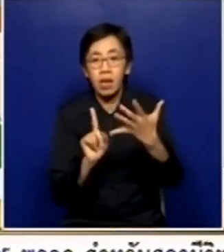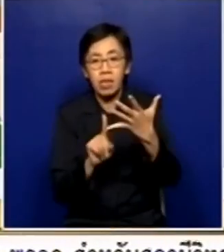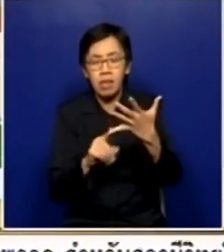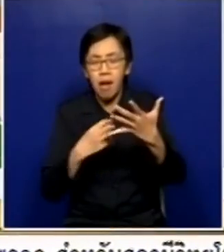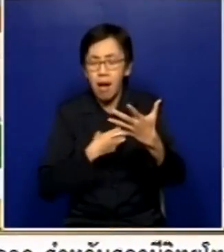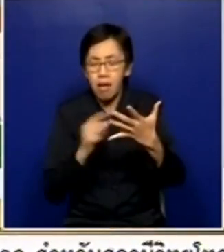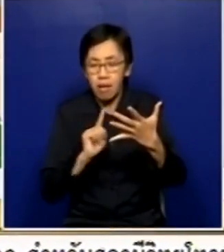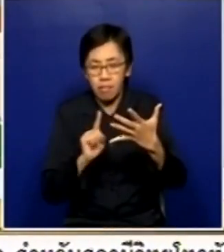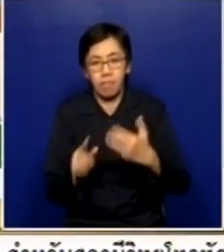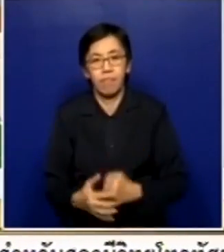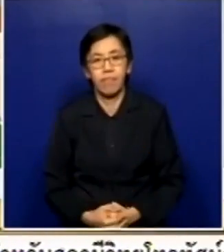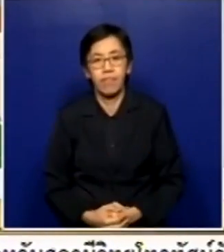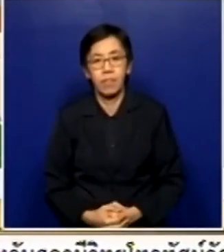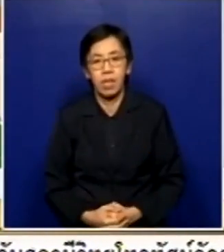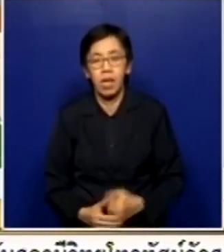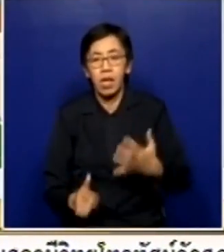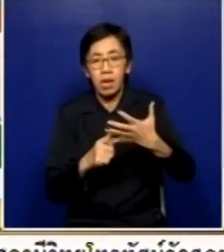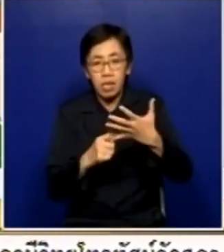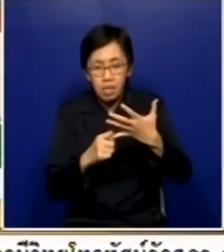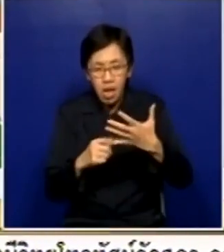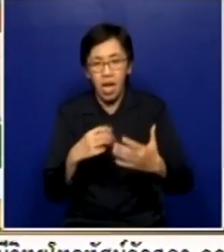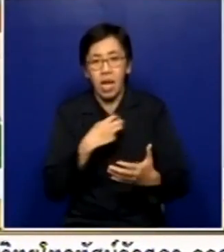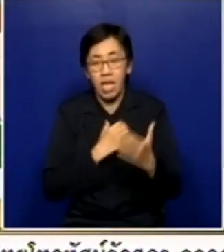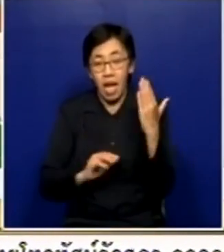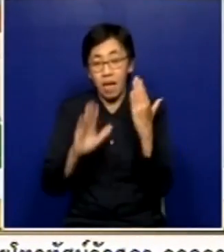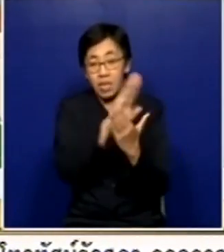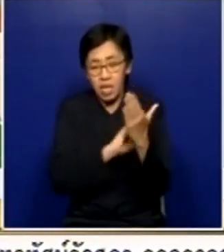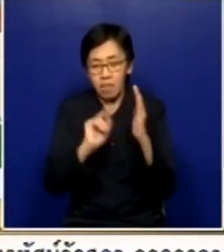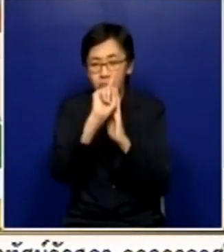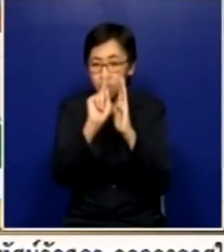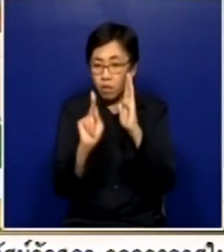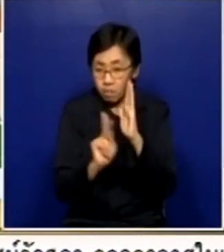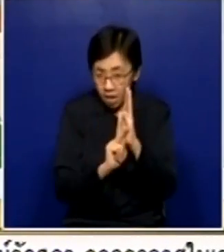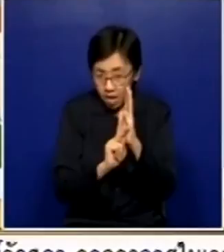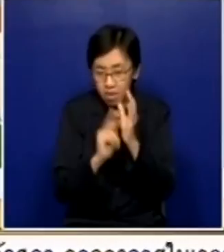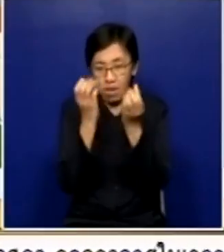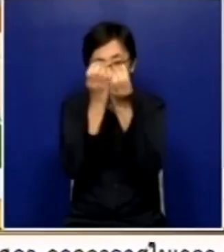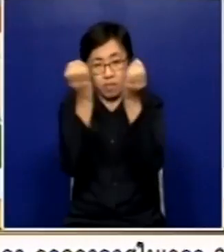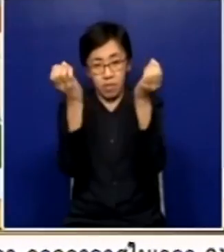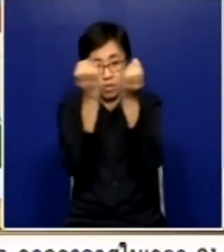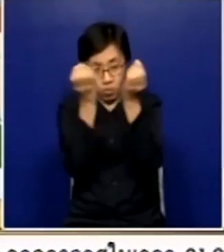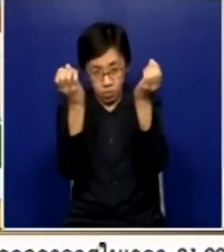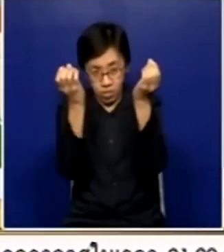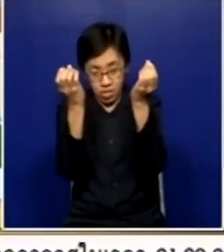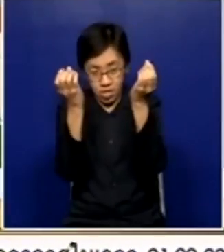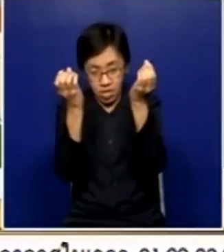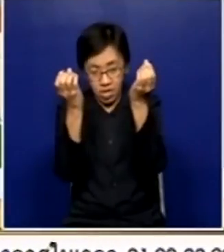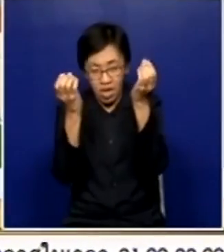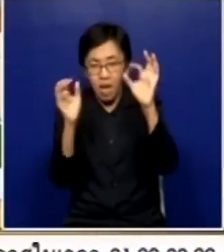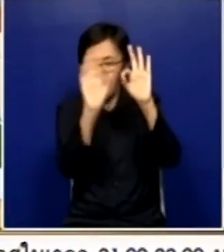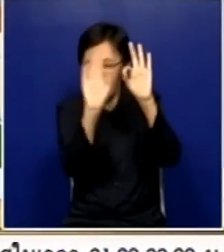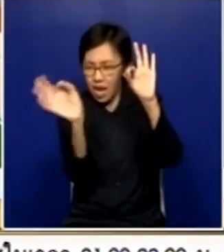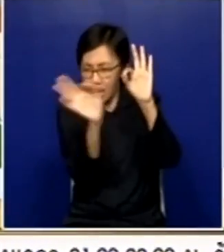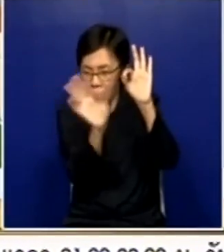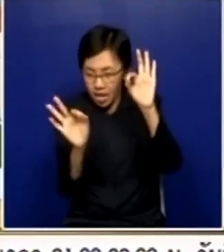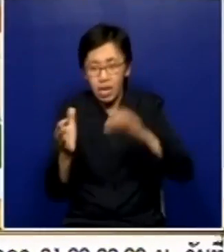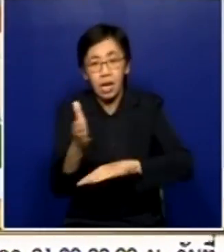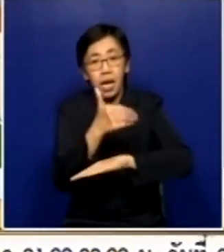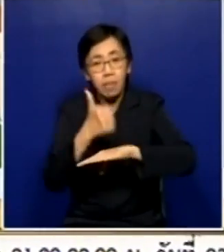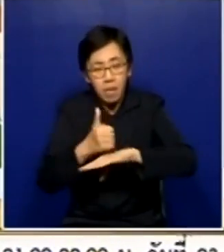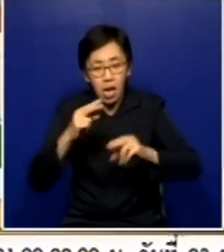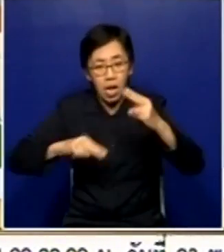ฝันว่าเราจะอยู่ในประเทศที่กติกาการปกครองสูงสุดที่ออกแบบรูปแบบการเมืองการปกครอง